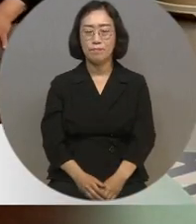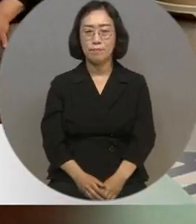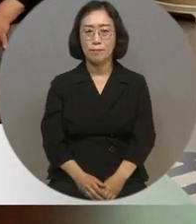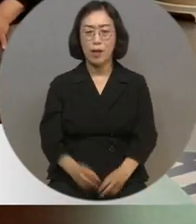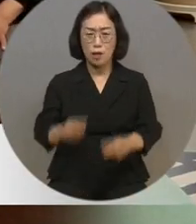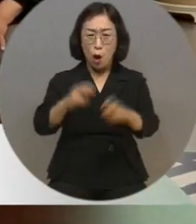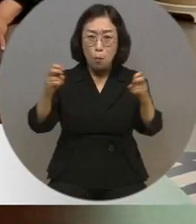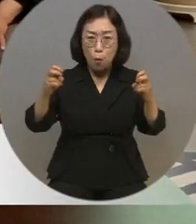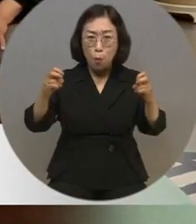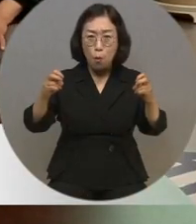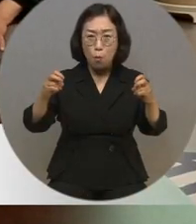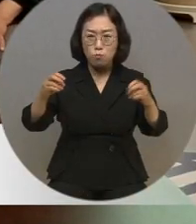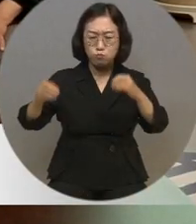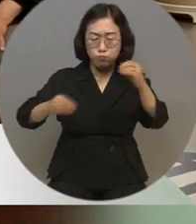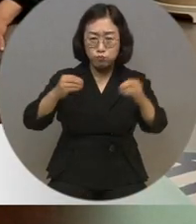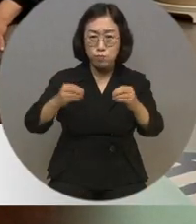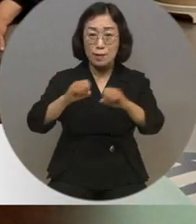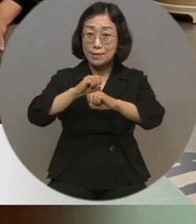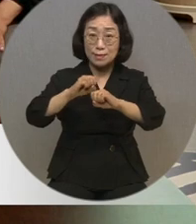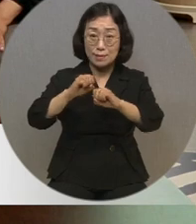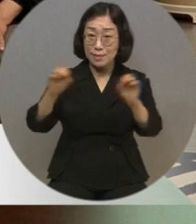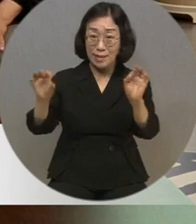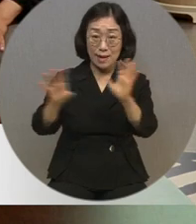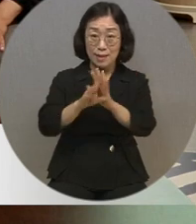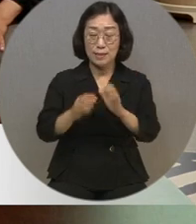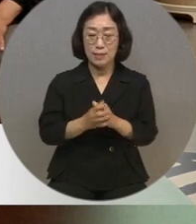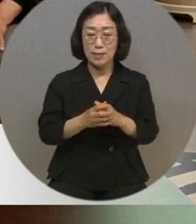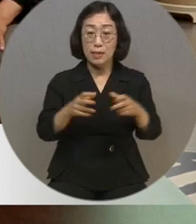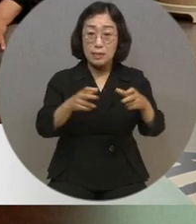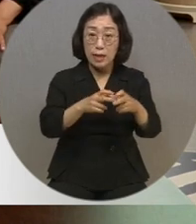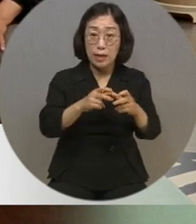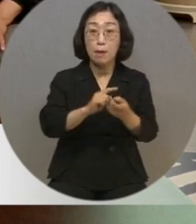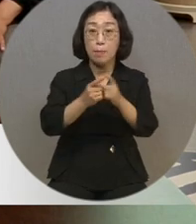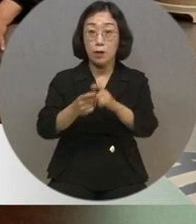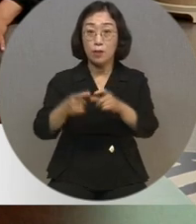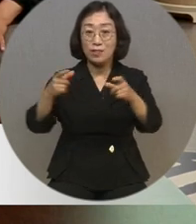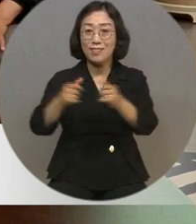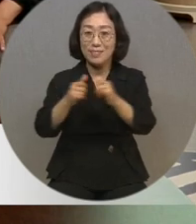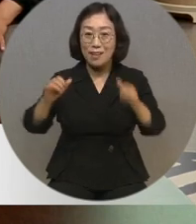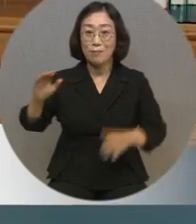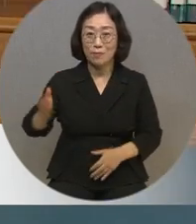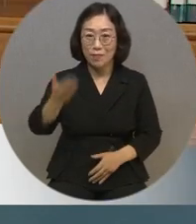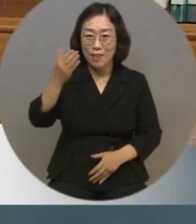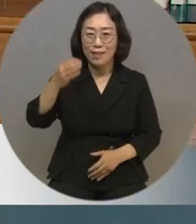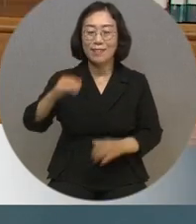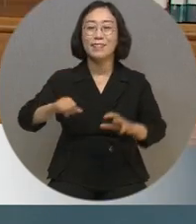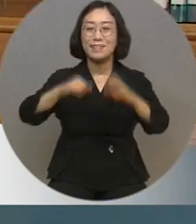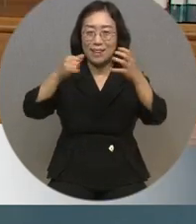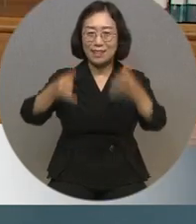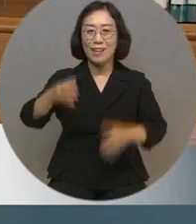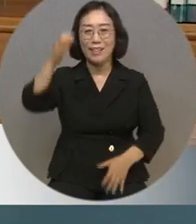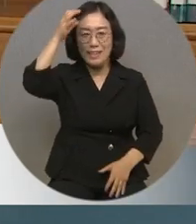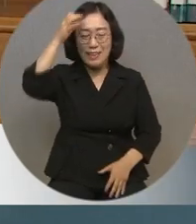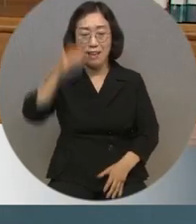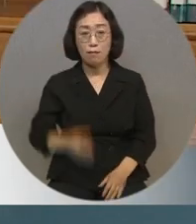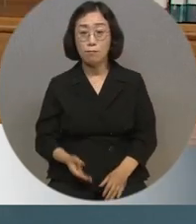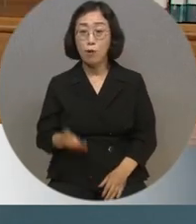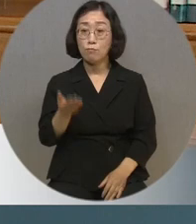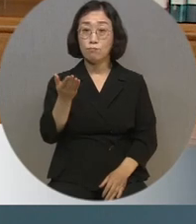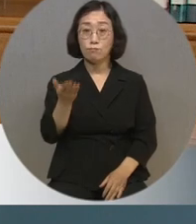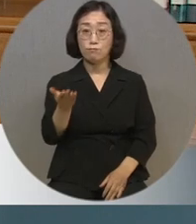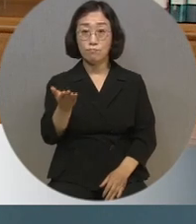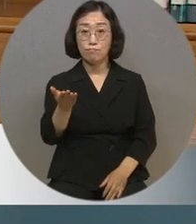사라진 세상, 장애인이 진정한 의미의 시민으로 거듭나는 세상 기대해 보겠습니다. 그렇다면